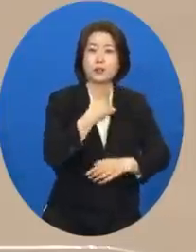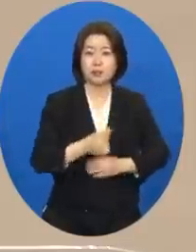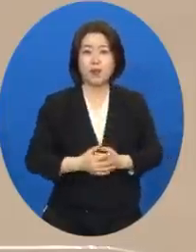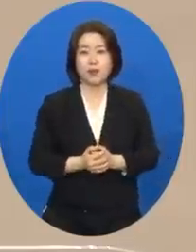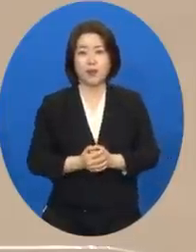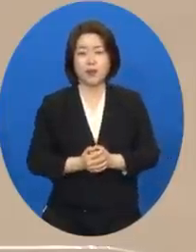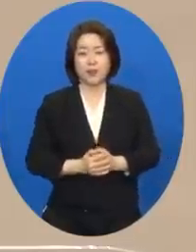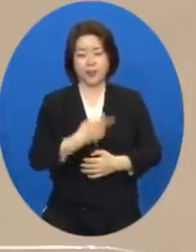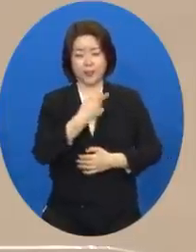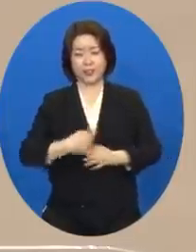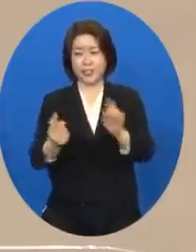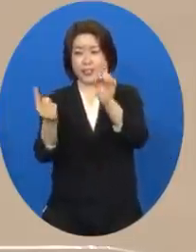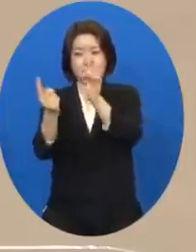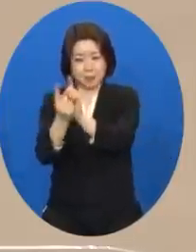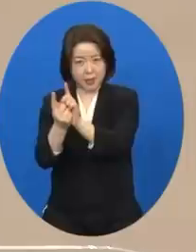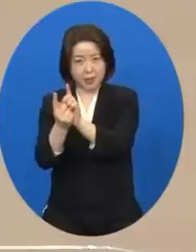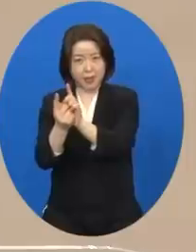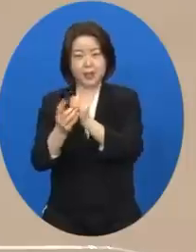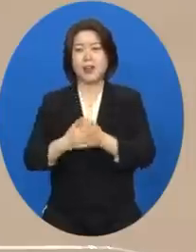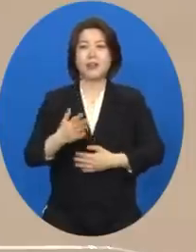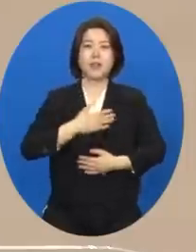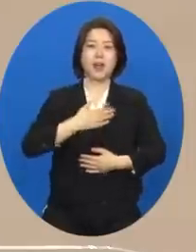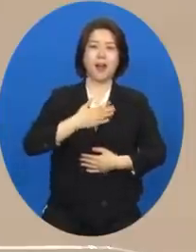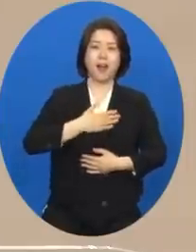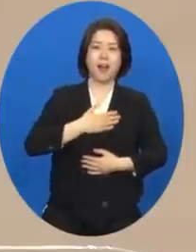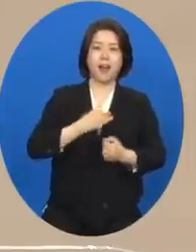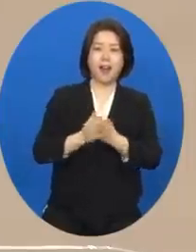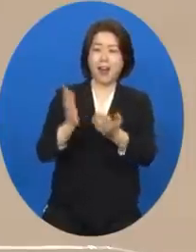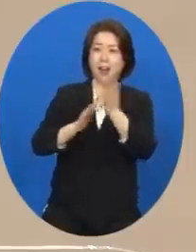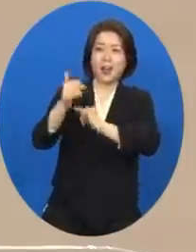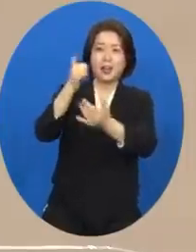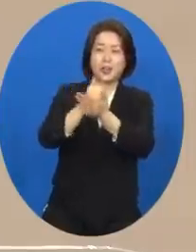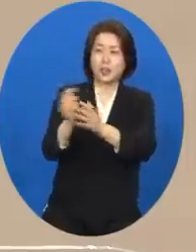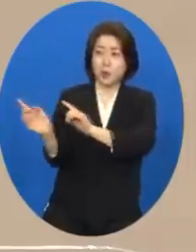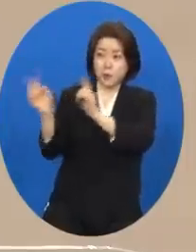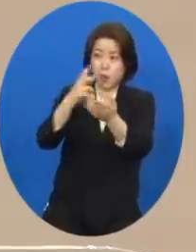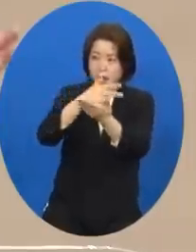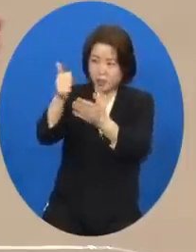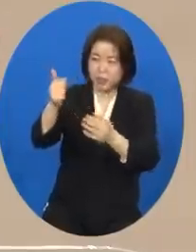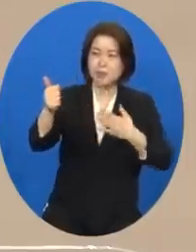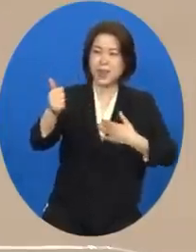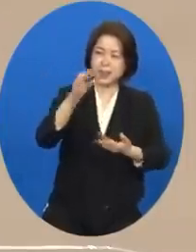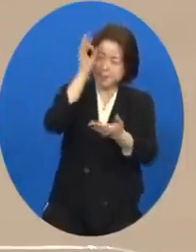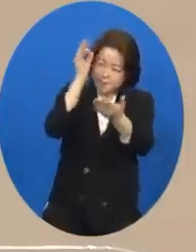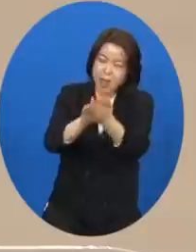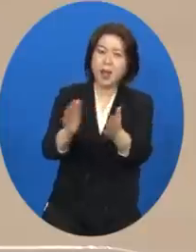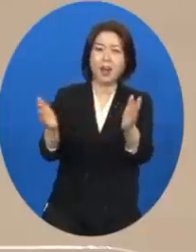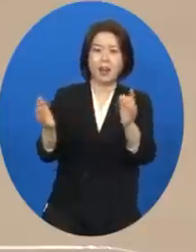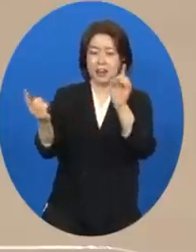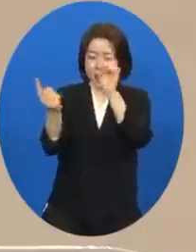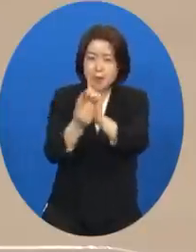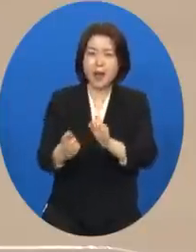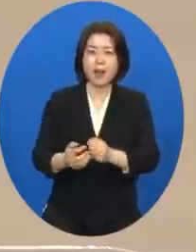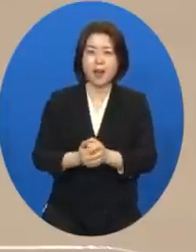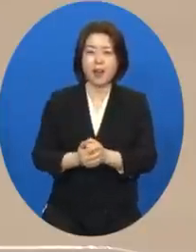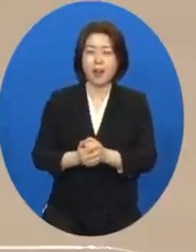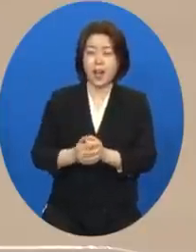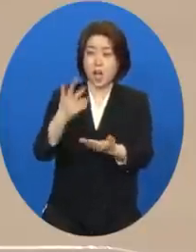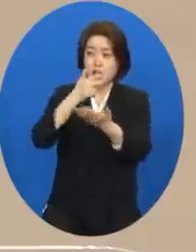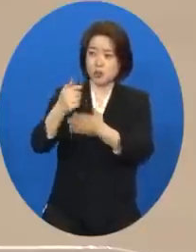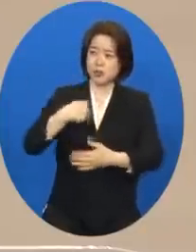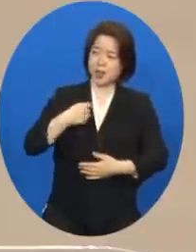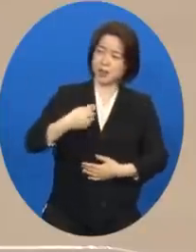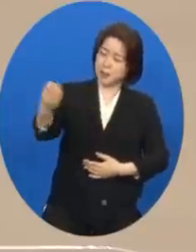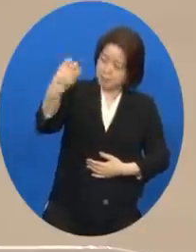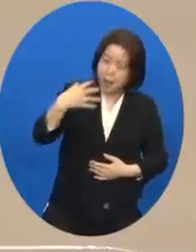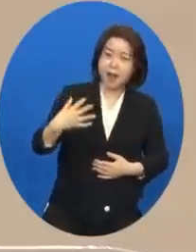제자들을 만나서 내가 예수님 부활하신 주님을 만났어요 그분이 나에게 말씀하셨어요